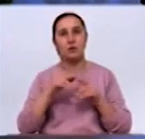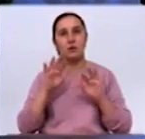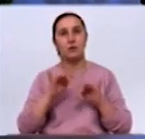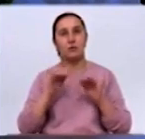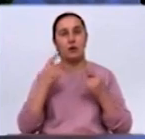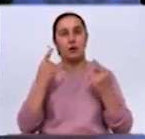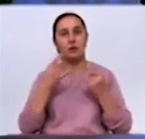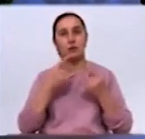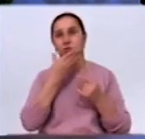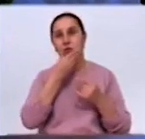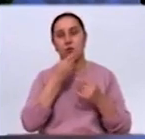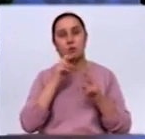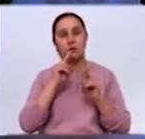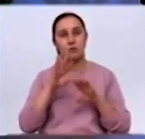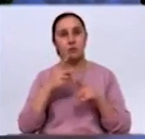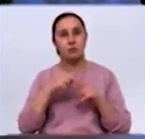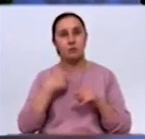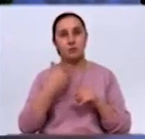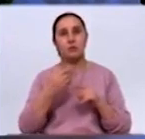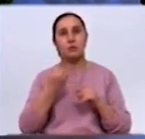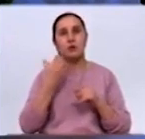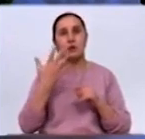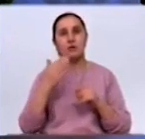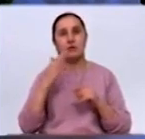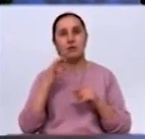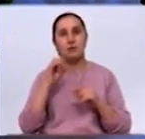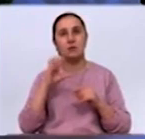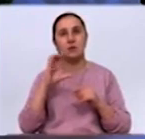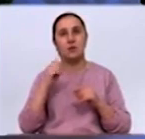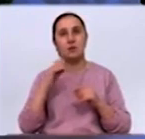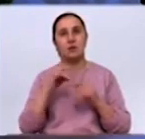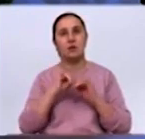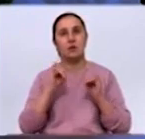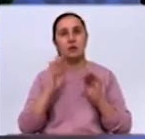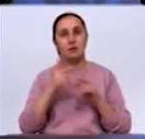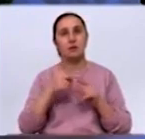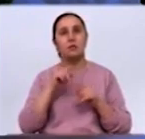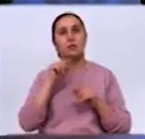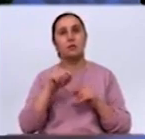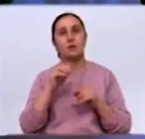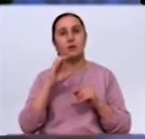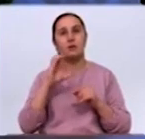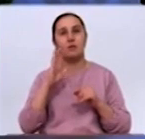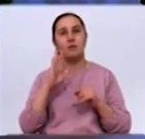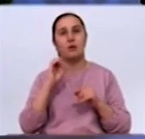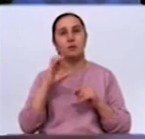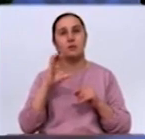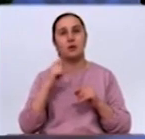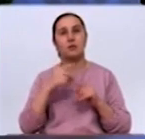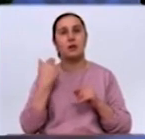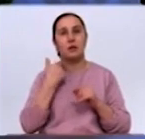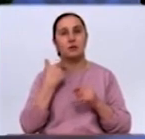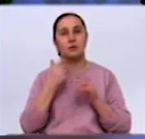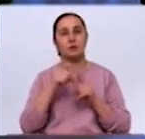kompyuter ekraniga chiroyli ko'rsatish uchun biz bir qancha web sahifalarni yaratamiz va web sahifa inglizcha